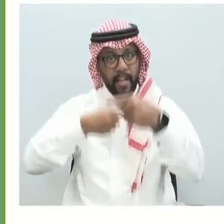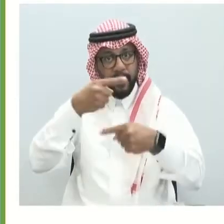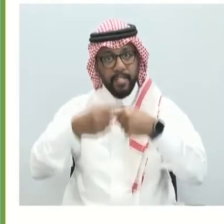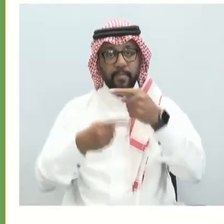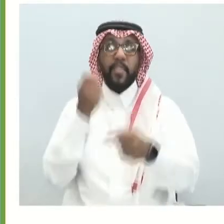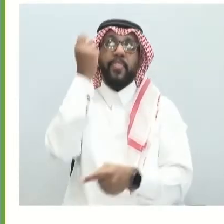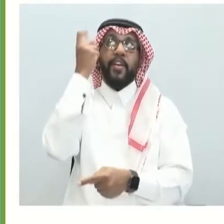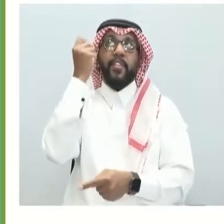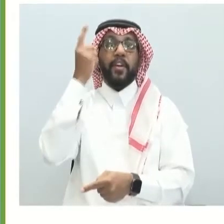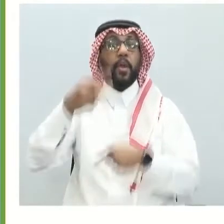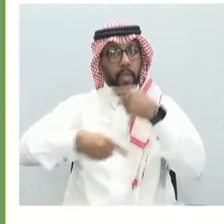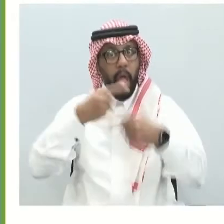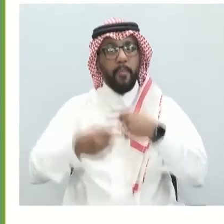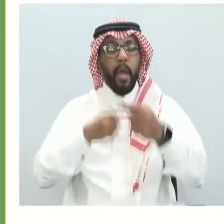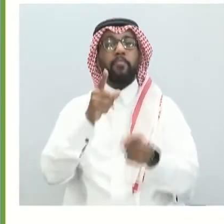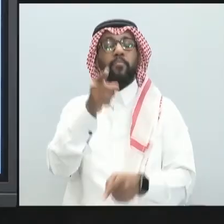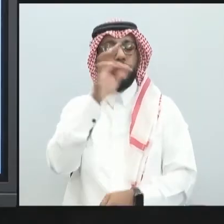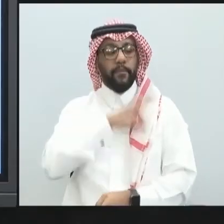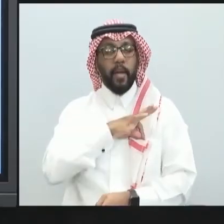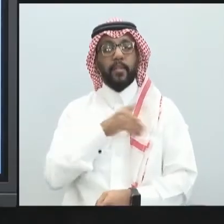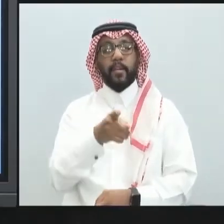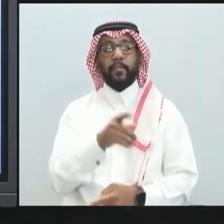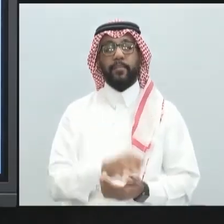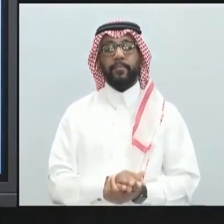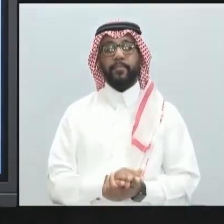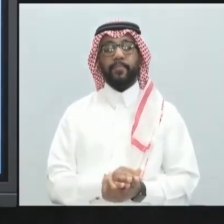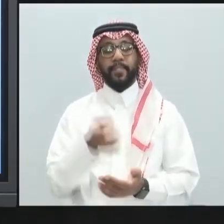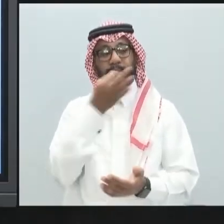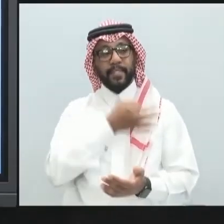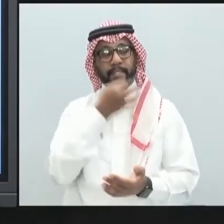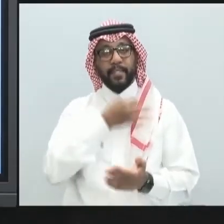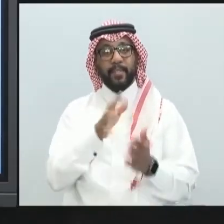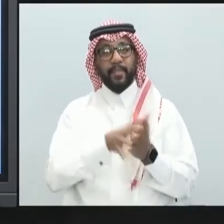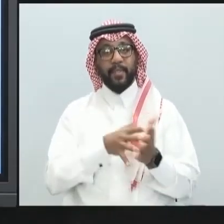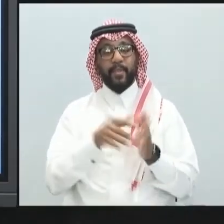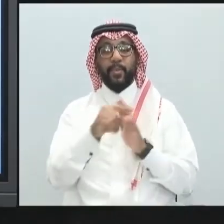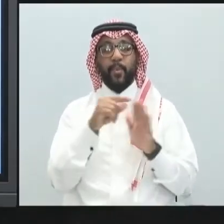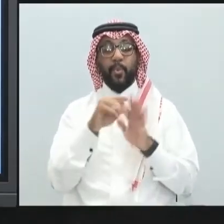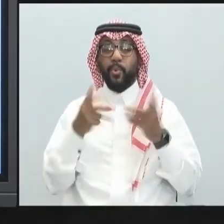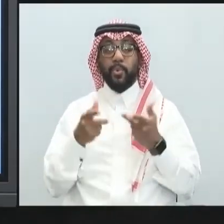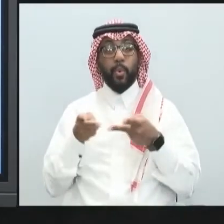اذا عزاء الطلاب والطالبات هذا هو نص النوم صحه